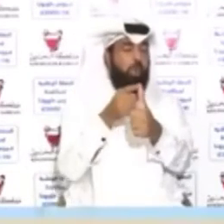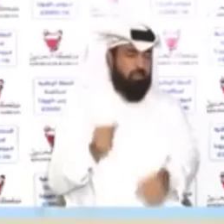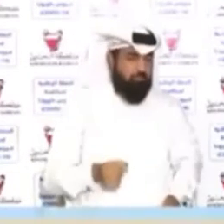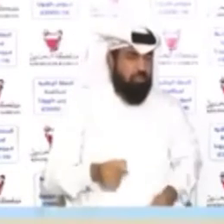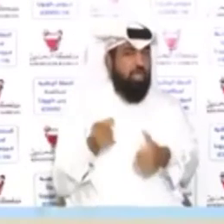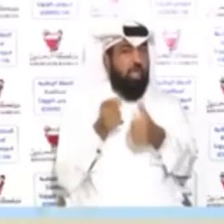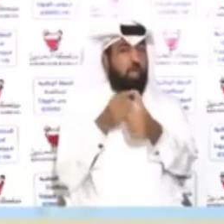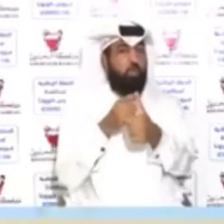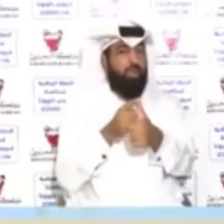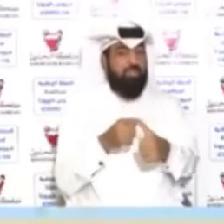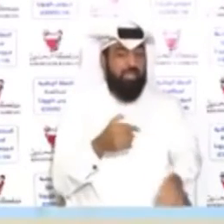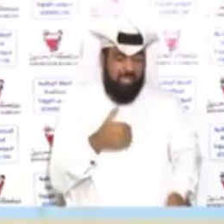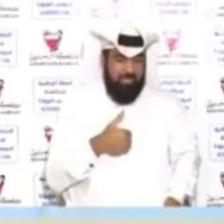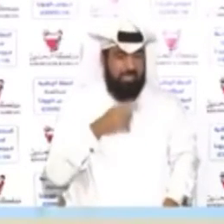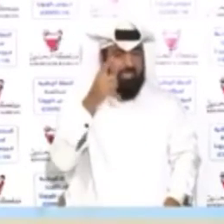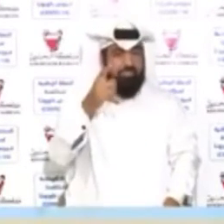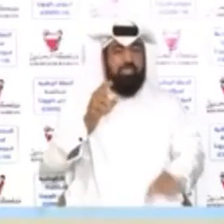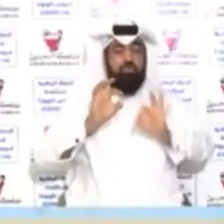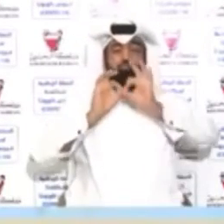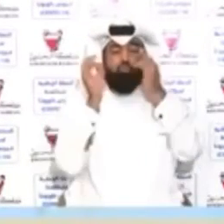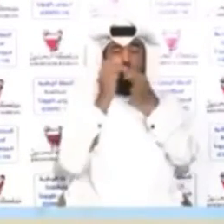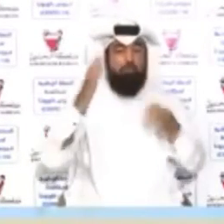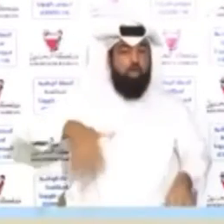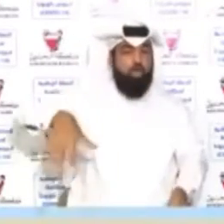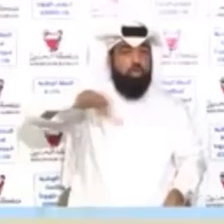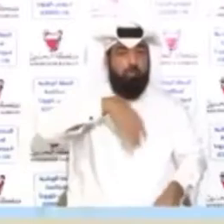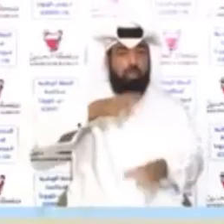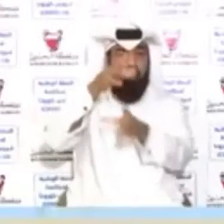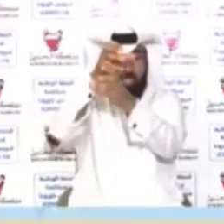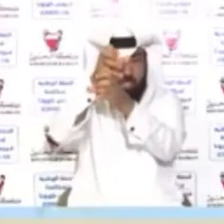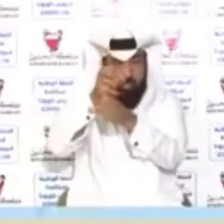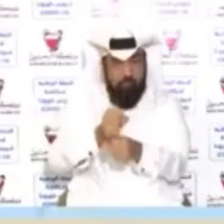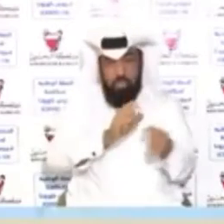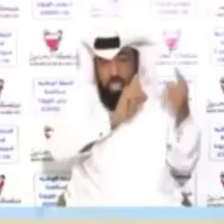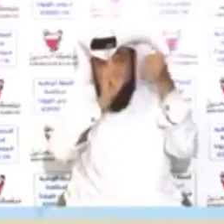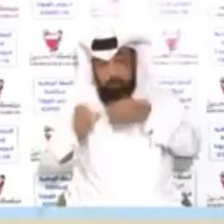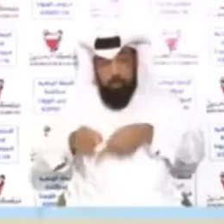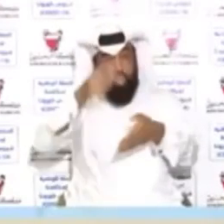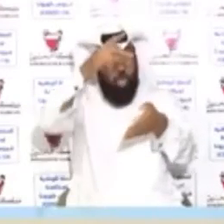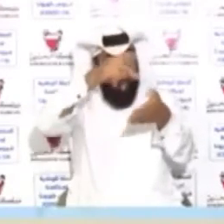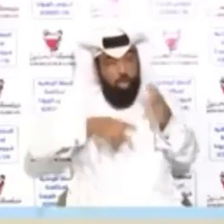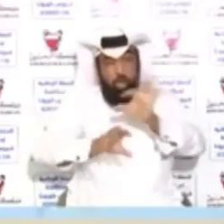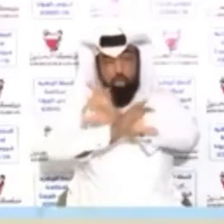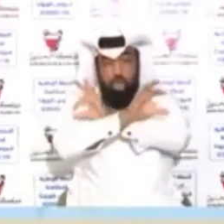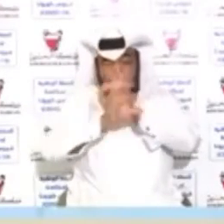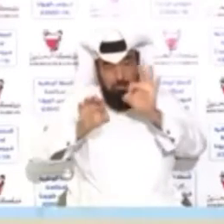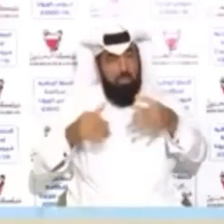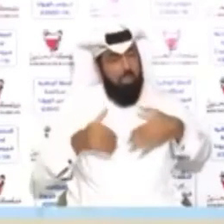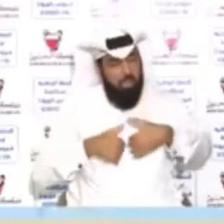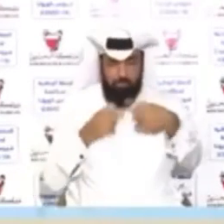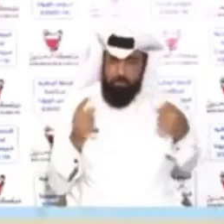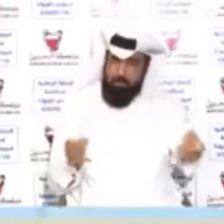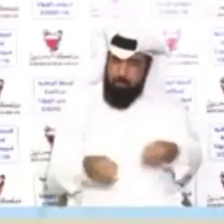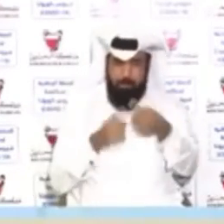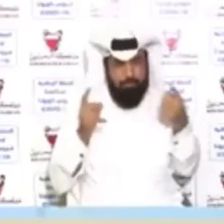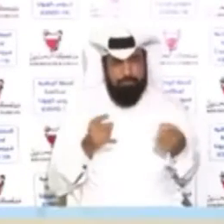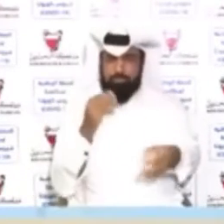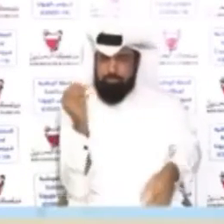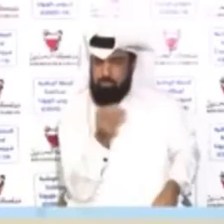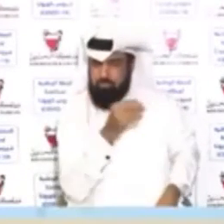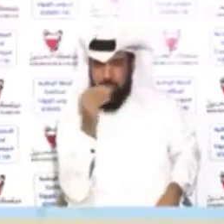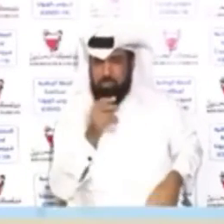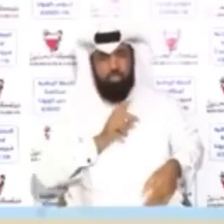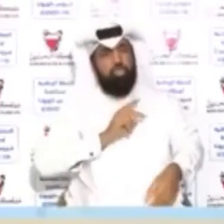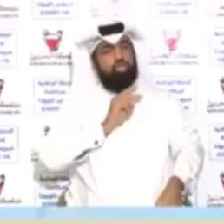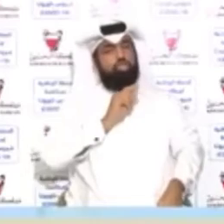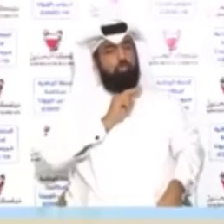المجتمع على حد السواء في الالتزام بجميع هذه القرارات، بالإمكان أن الواحد يمارس حياته